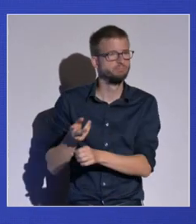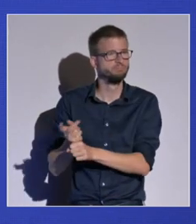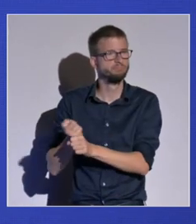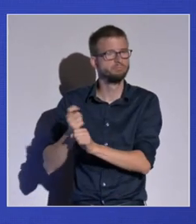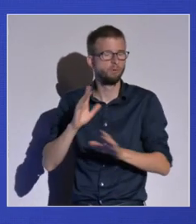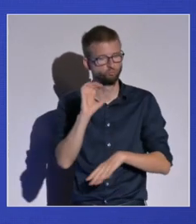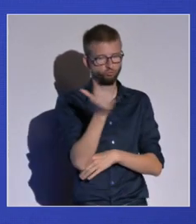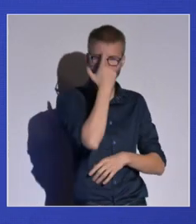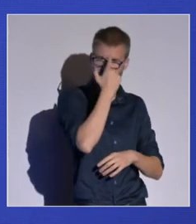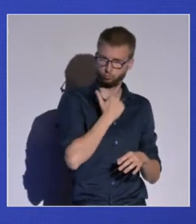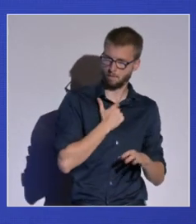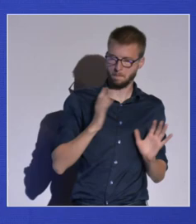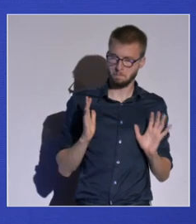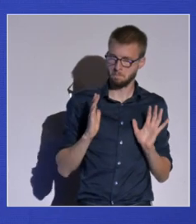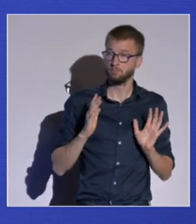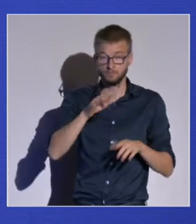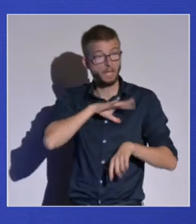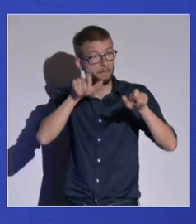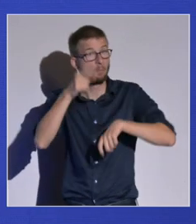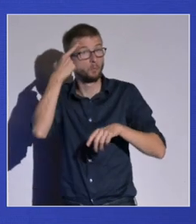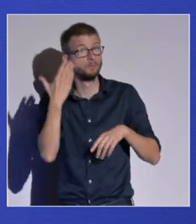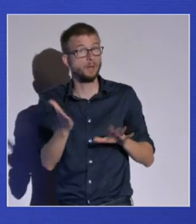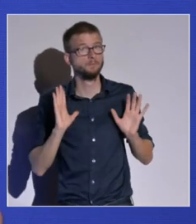Chacun pour soi, il y a des gens qui pensent ça.